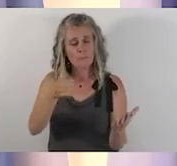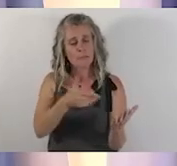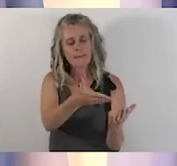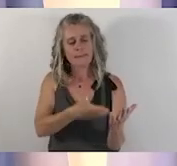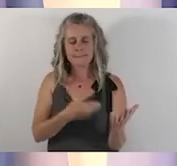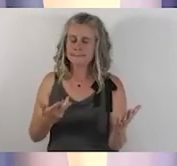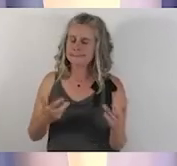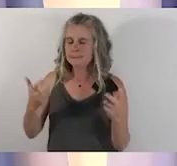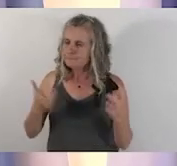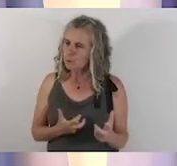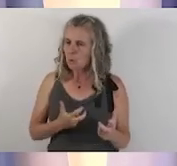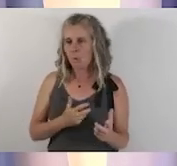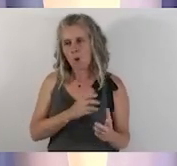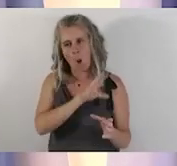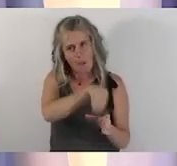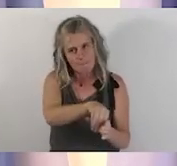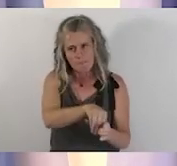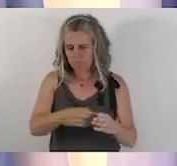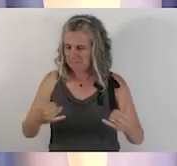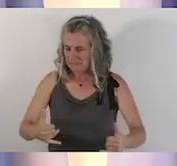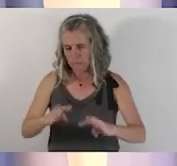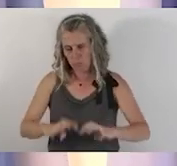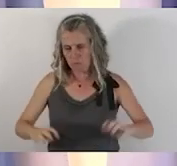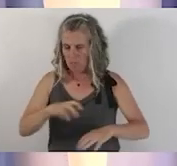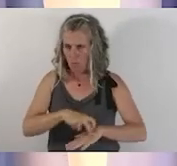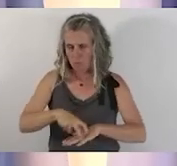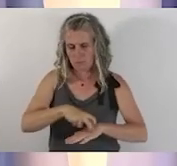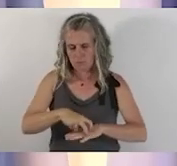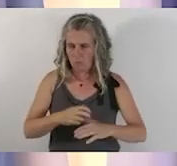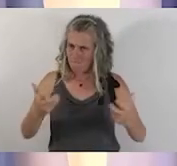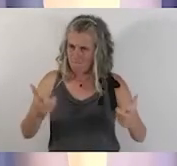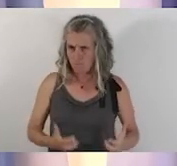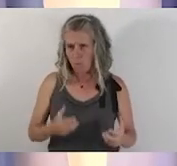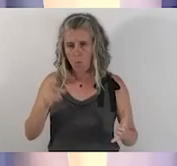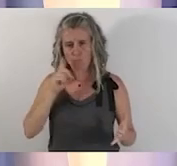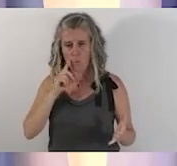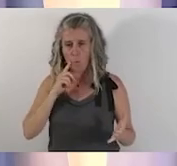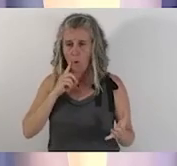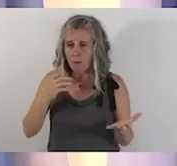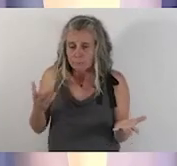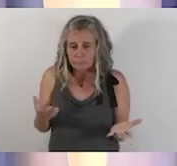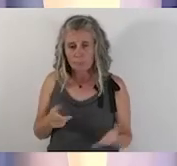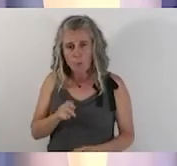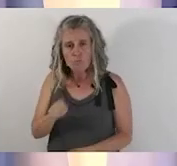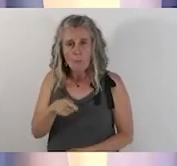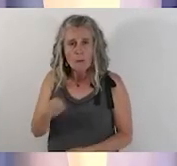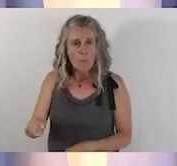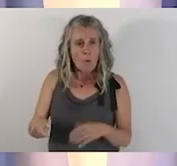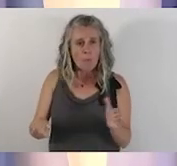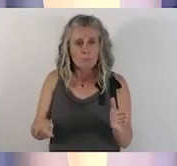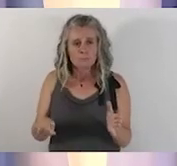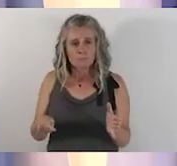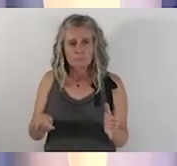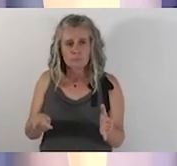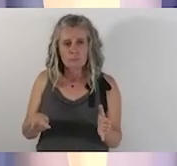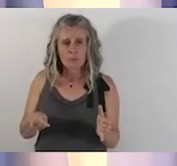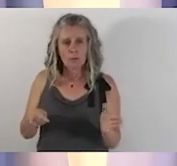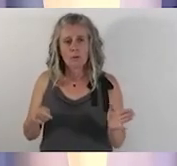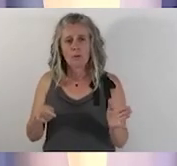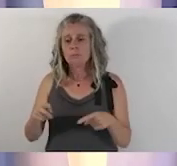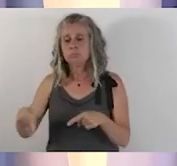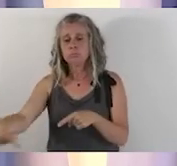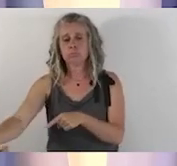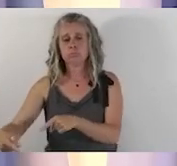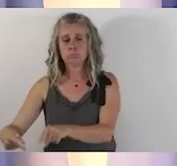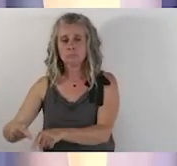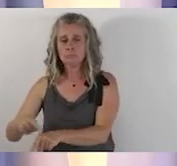tenu à ce qu'il soit présenté à ce conseil d'arrondissement, même s'il avait le temps d'être enrôlé au conseil municipal